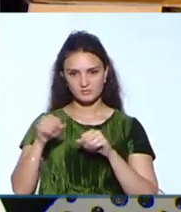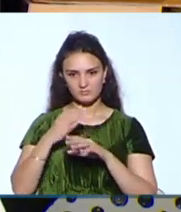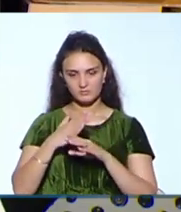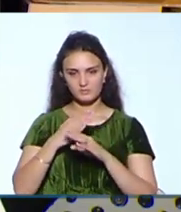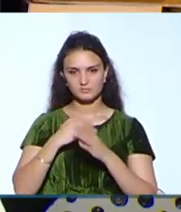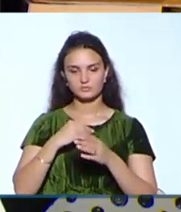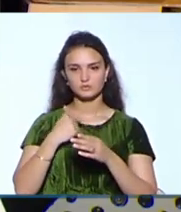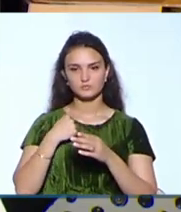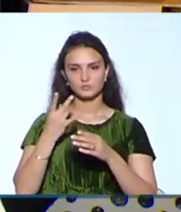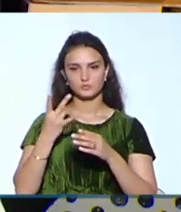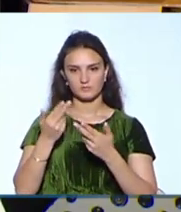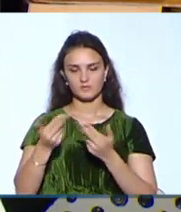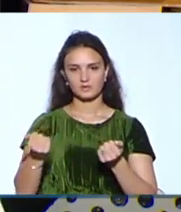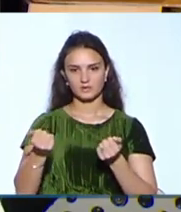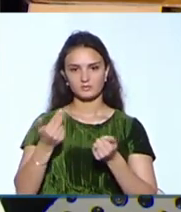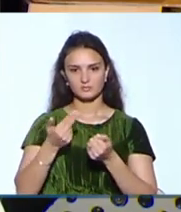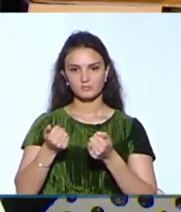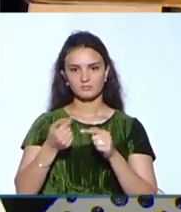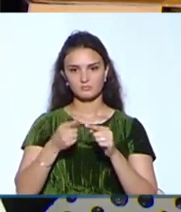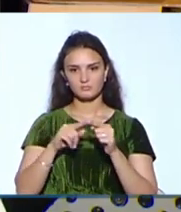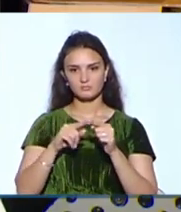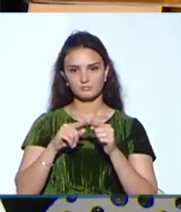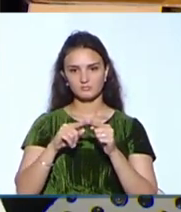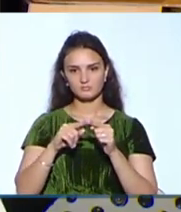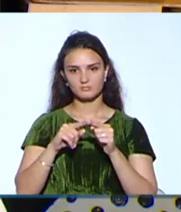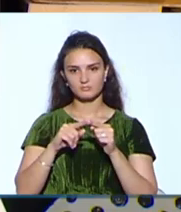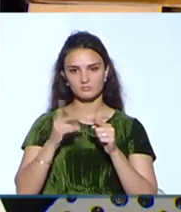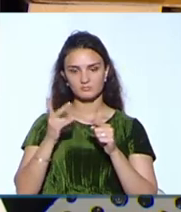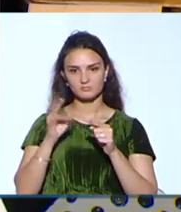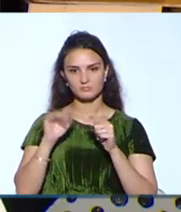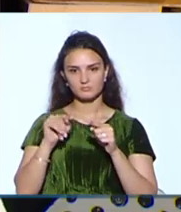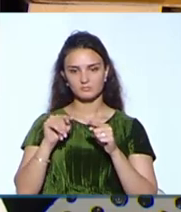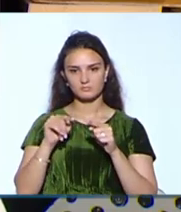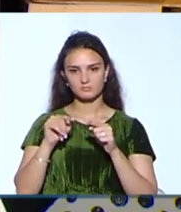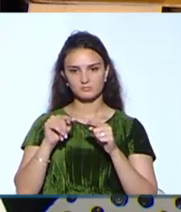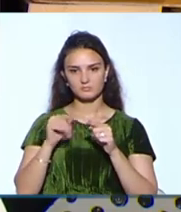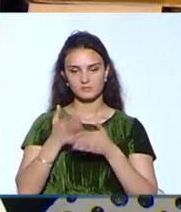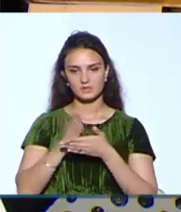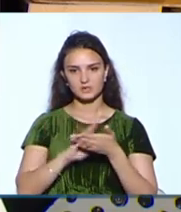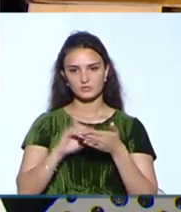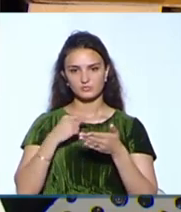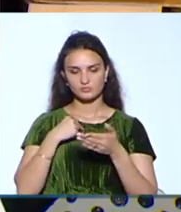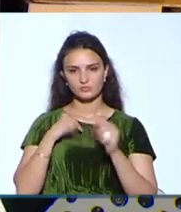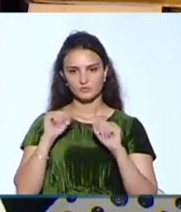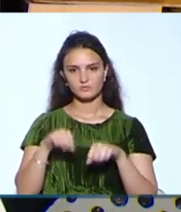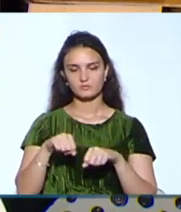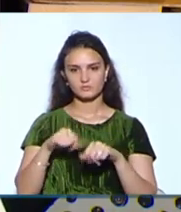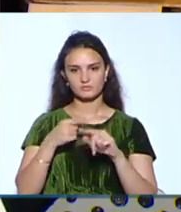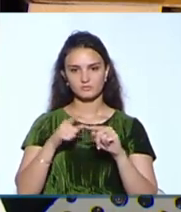სიმძლავრის აზროვნება აქვს, ჩვენ ეს უნდა ვაღიაროთ, ხო? თუმცა პოტენციალი ნაწილი იმისა, რომ ჩვენ